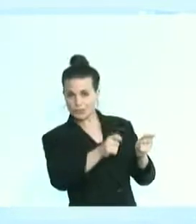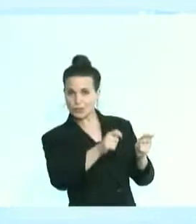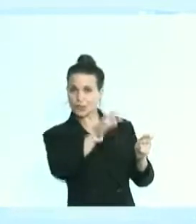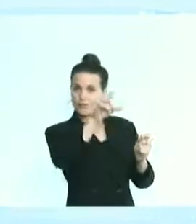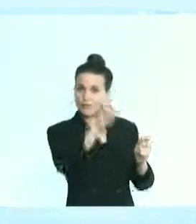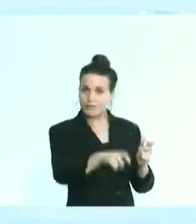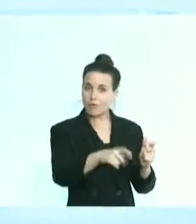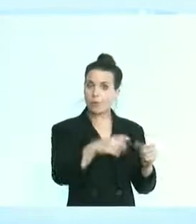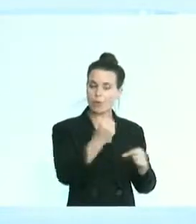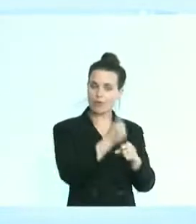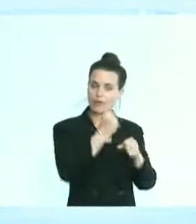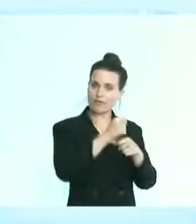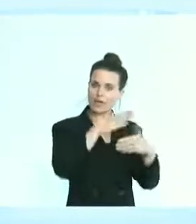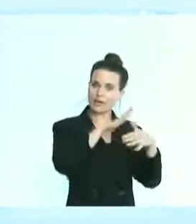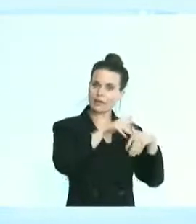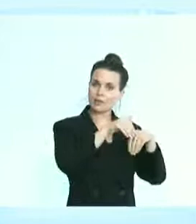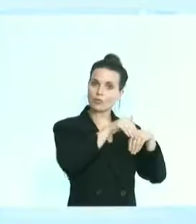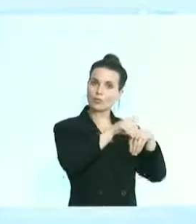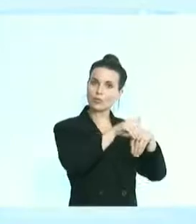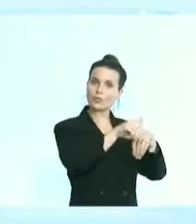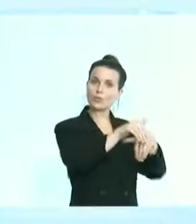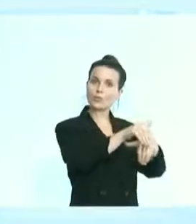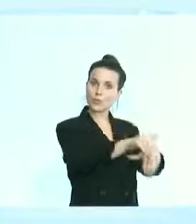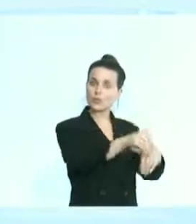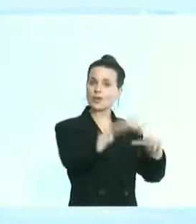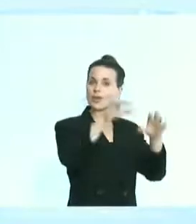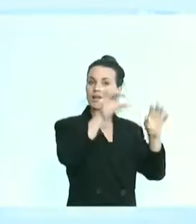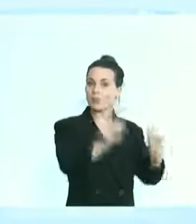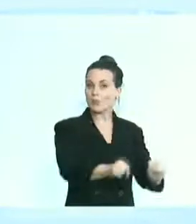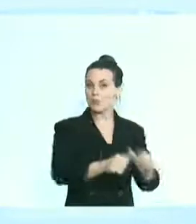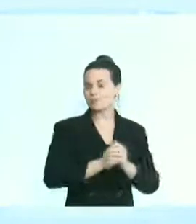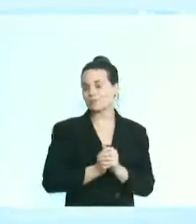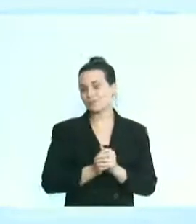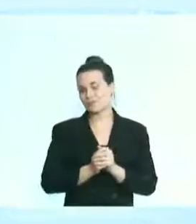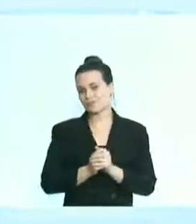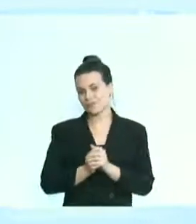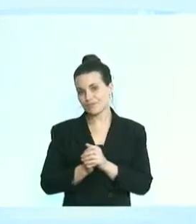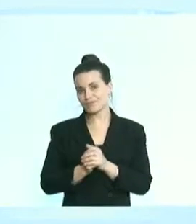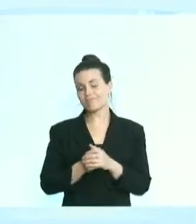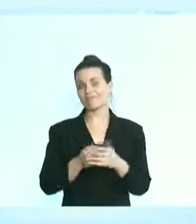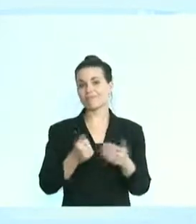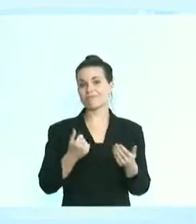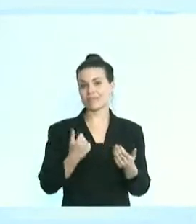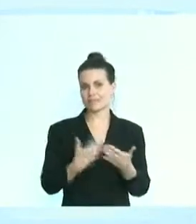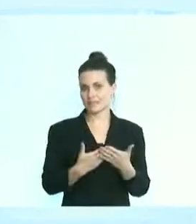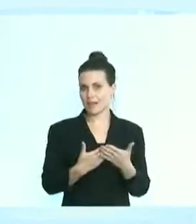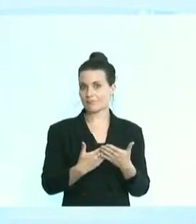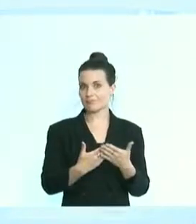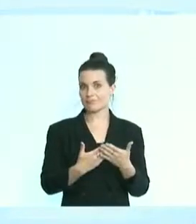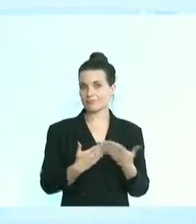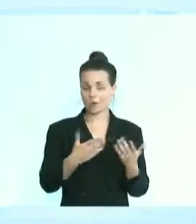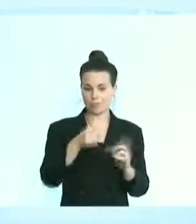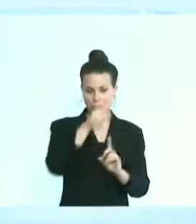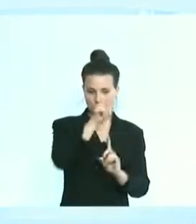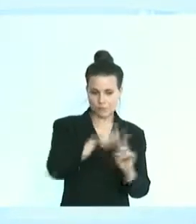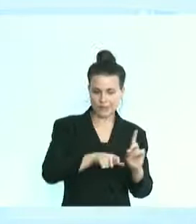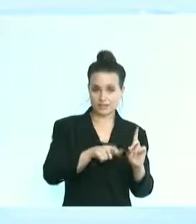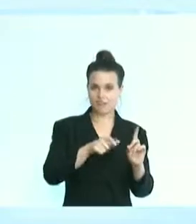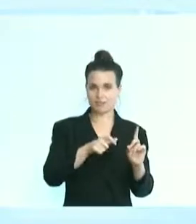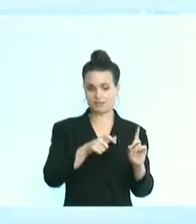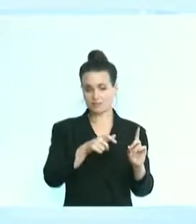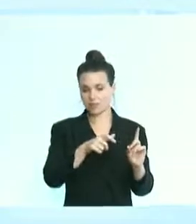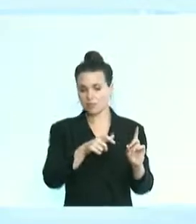comité de communes ou le PCI, hein, j'utilise des mots qui, enfin voilà, avait besoin d'un relais aussi pour nos